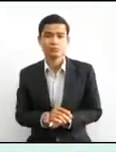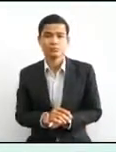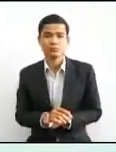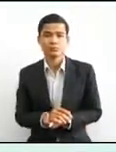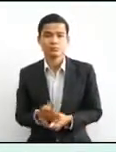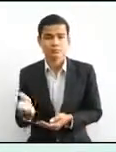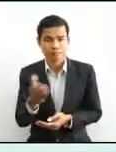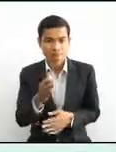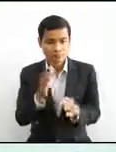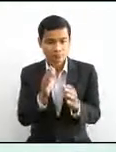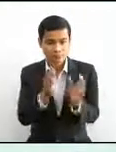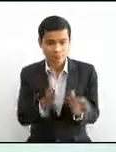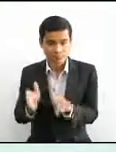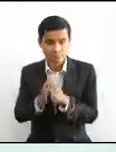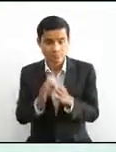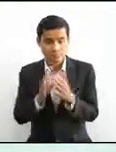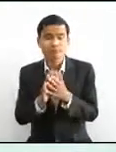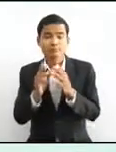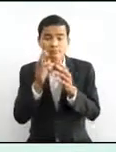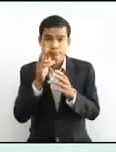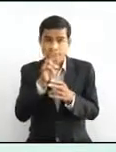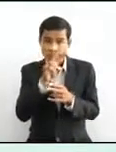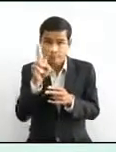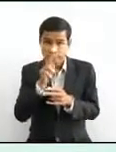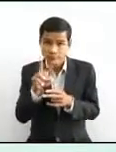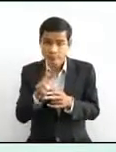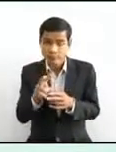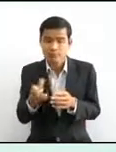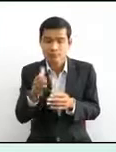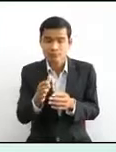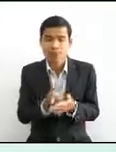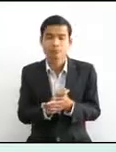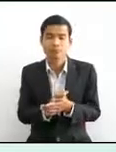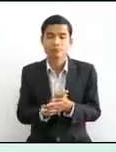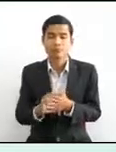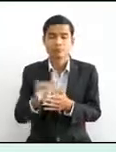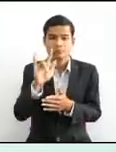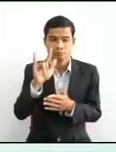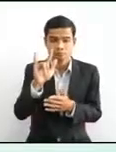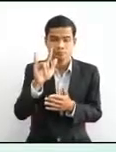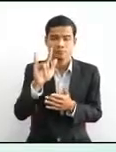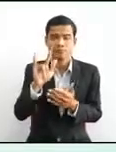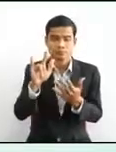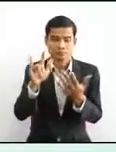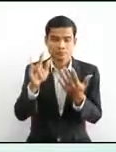ta từng ăn khné tiêm nè cứ ăn ăn con sẽ đập na ta bò ó